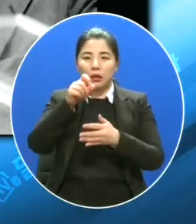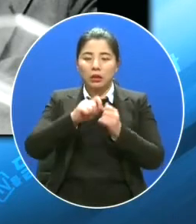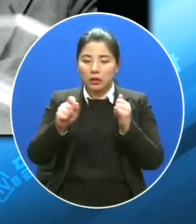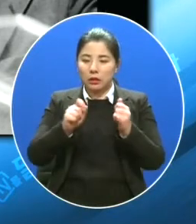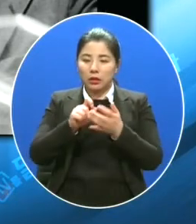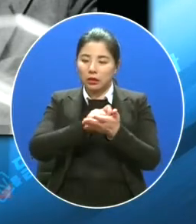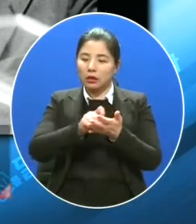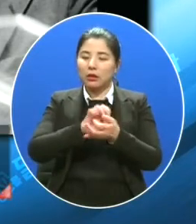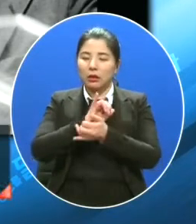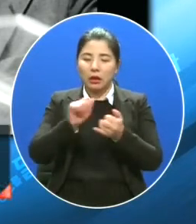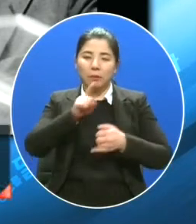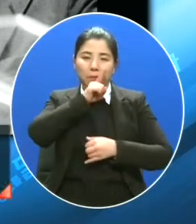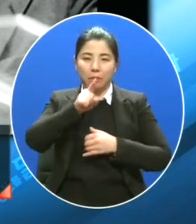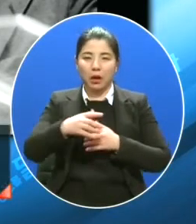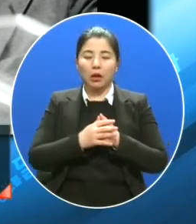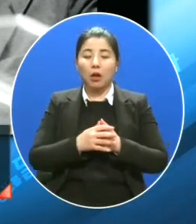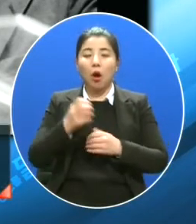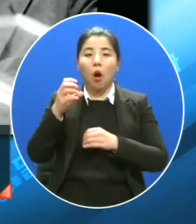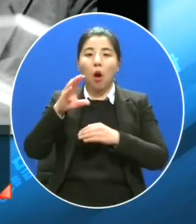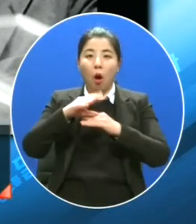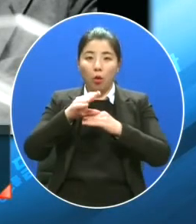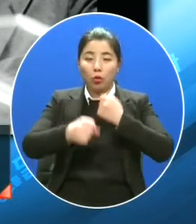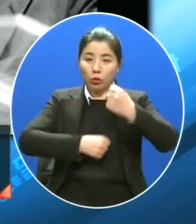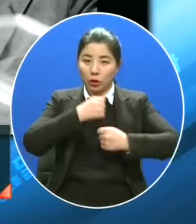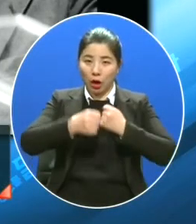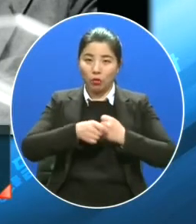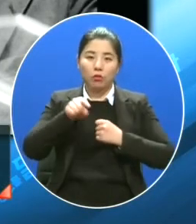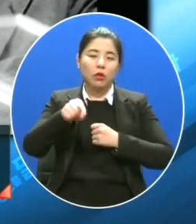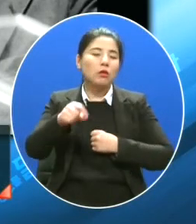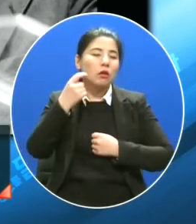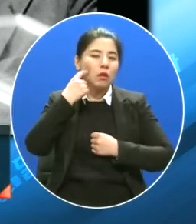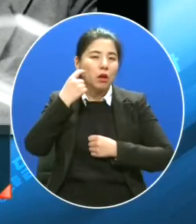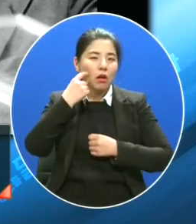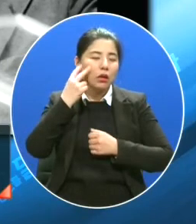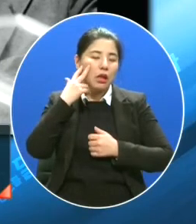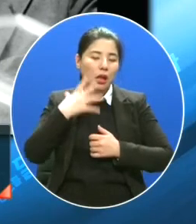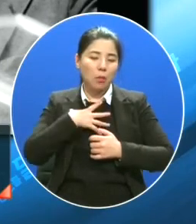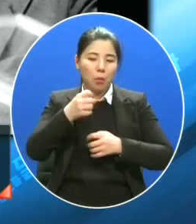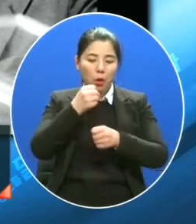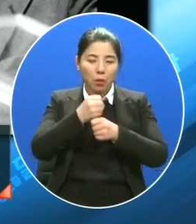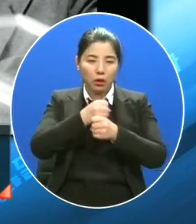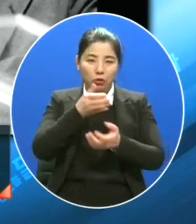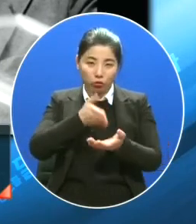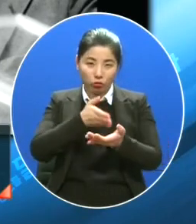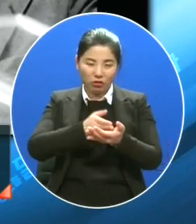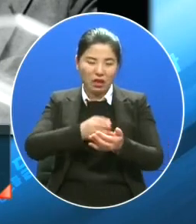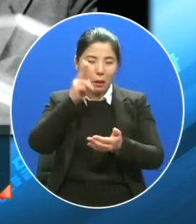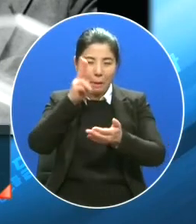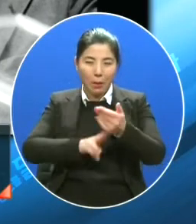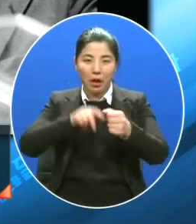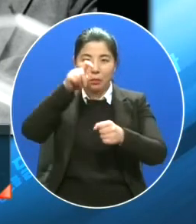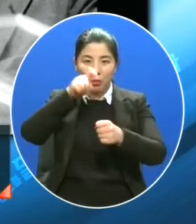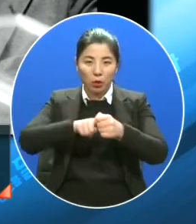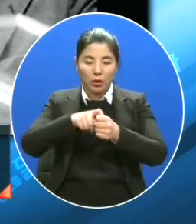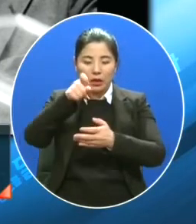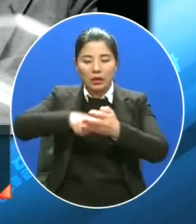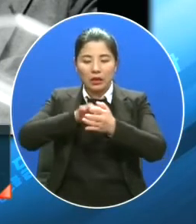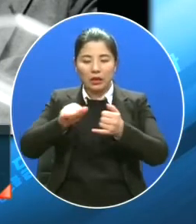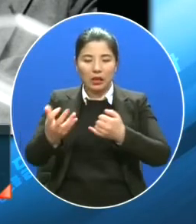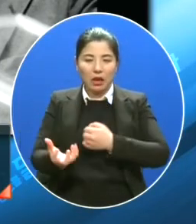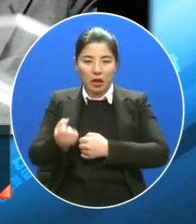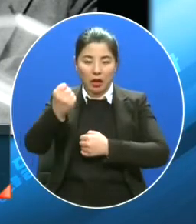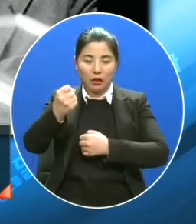이렇게 말합니다. 언론 자유는 이제 인위적으로 만든 뉴스라는 상품을 팔기 위해 기자들이